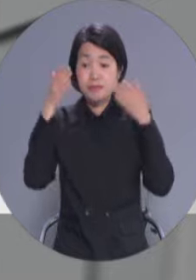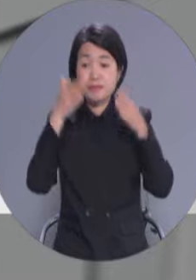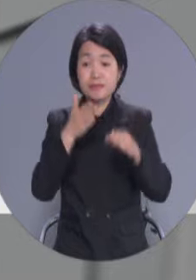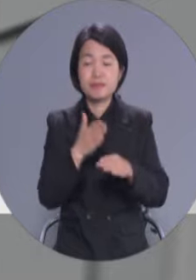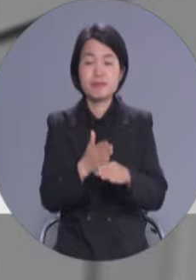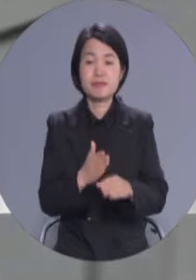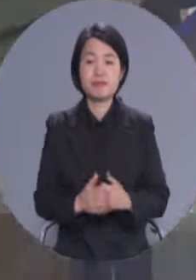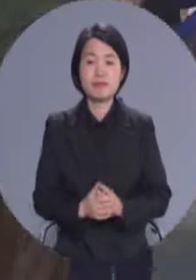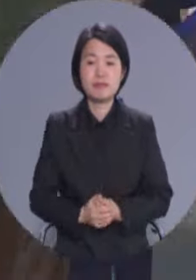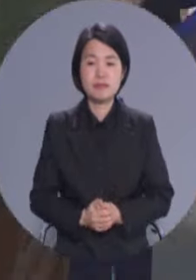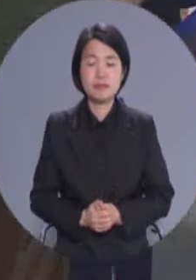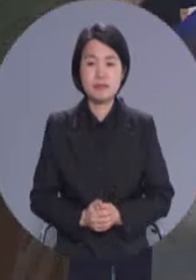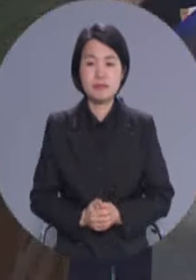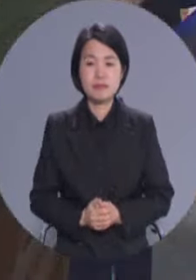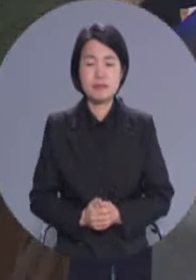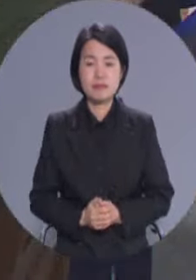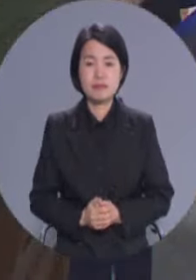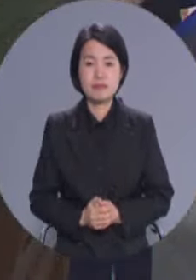보도입니다.